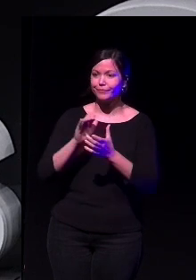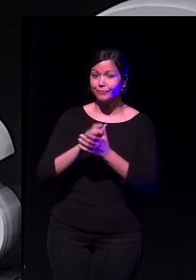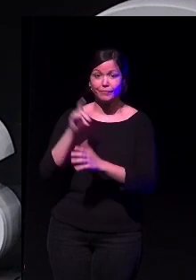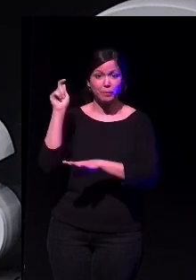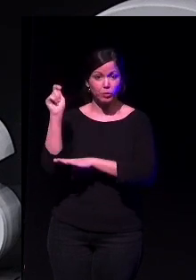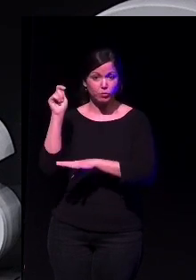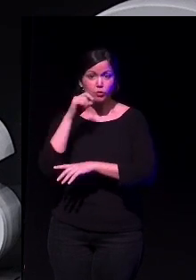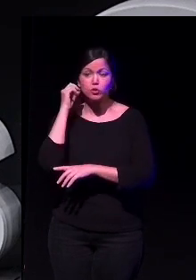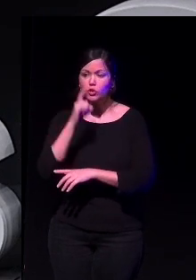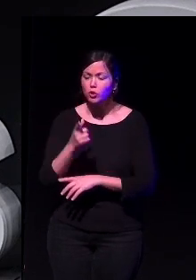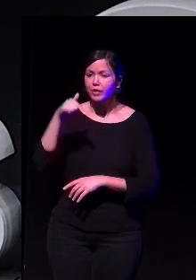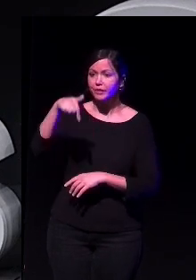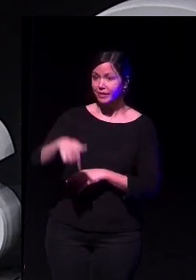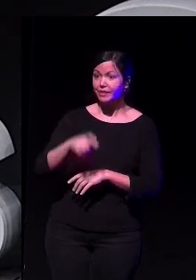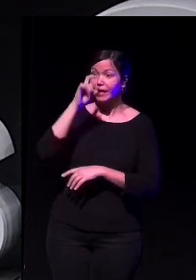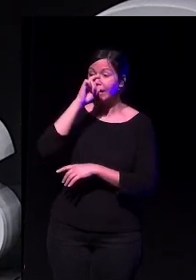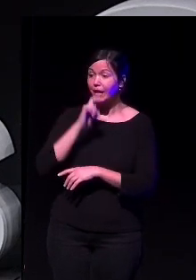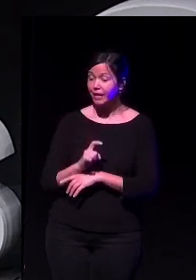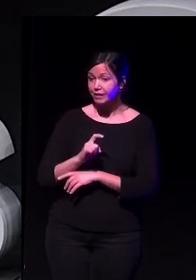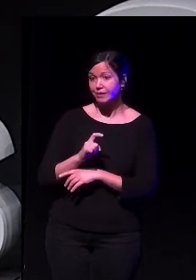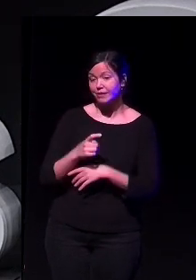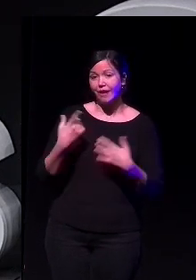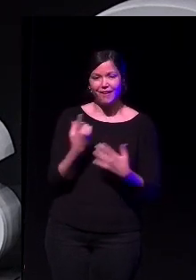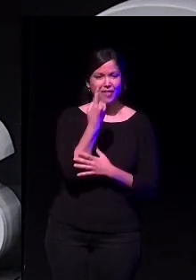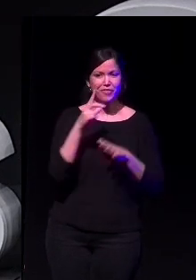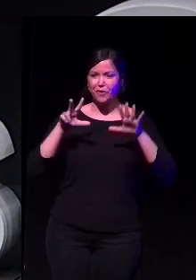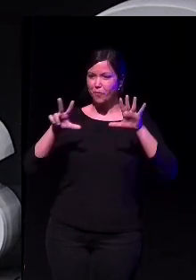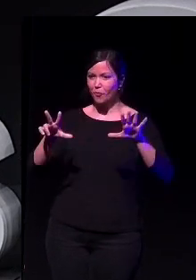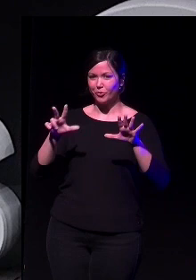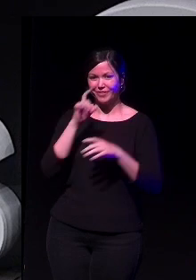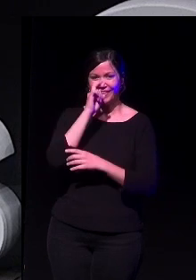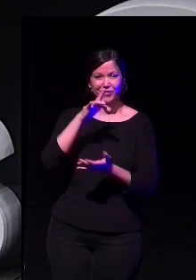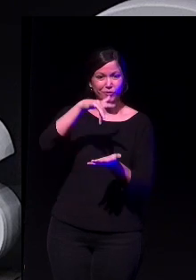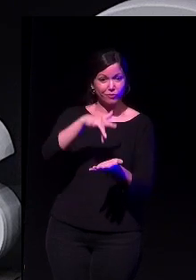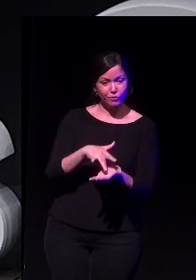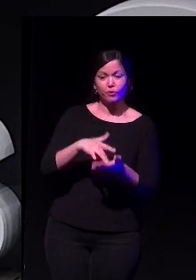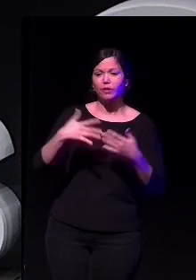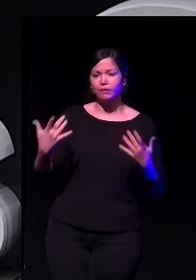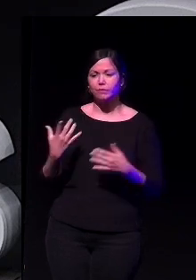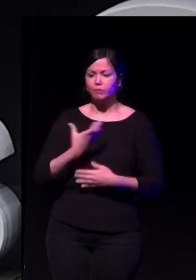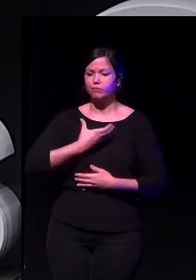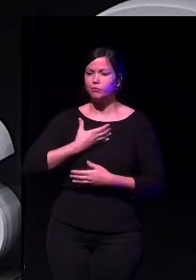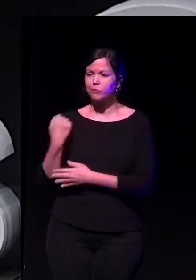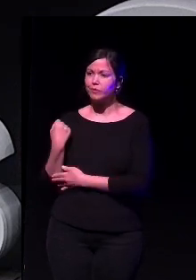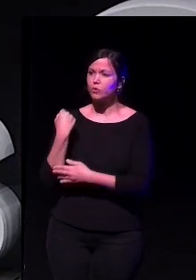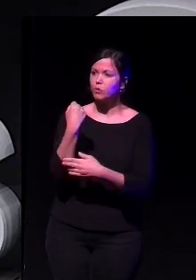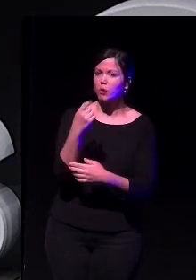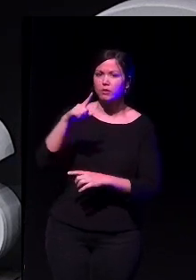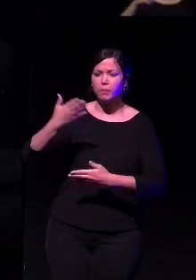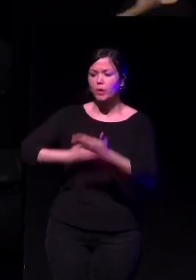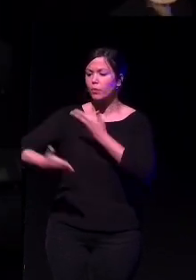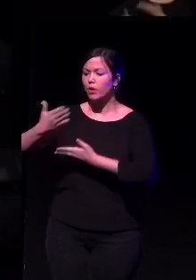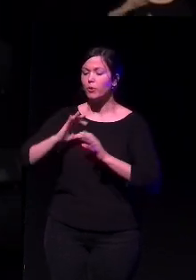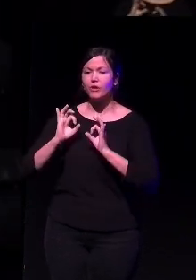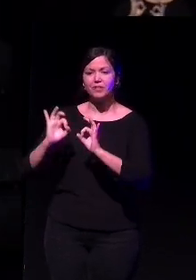Girona i arriben ja en aquesta edició a la majoria d'edat, als 18 anys. Compten amb el suport de l'Ajuntament de Figueres i amb la col·laboració